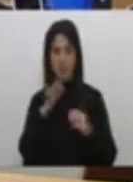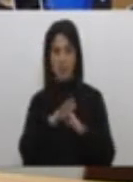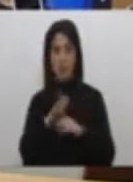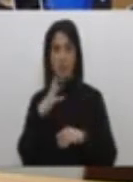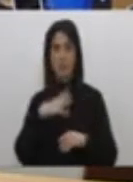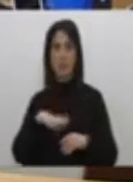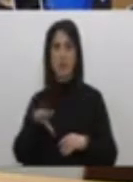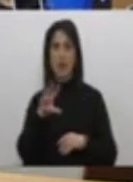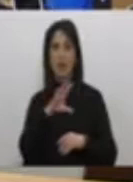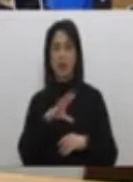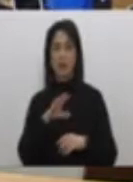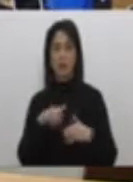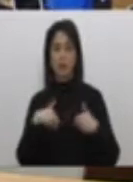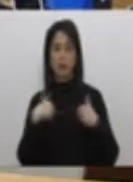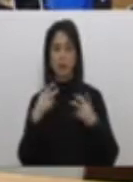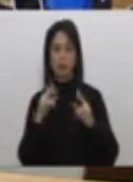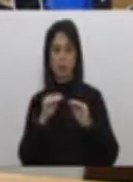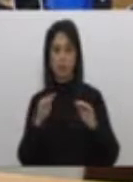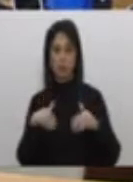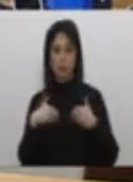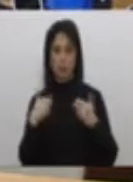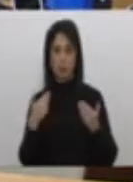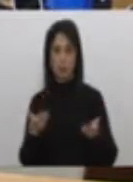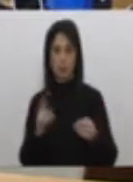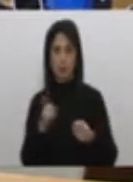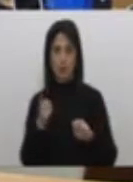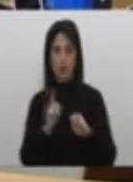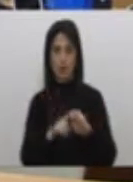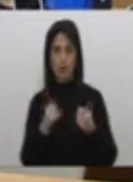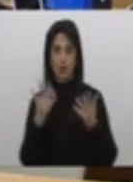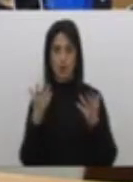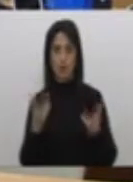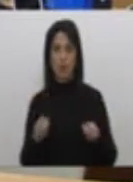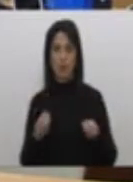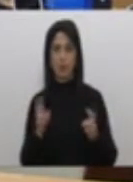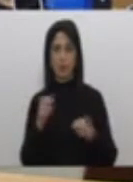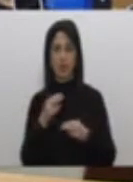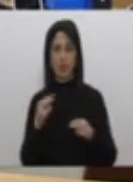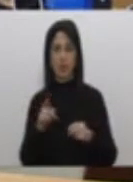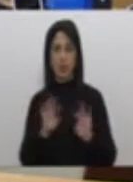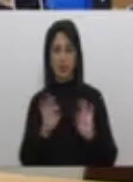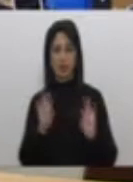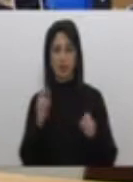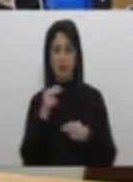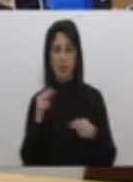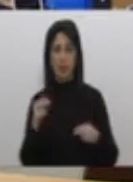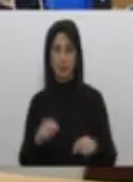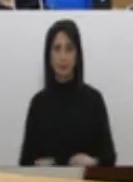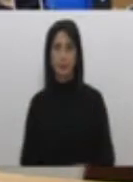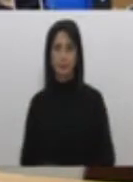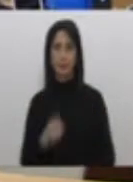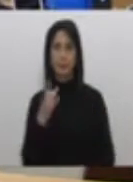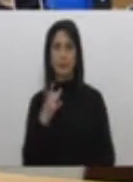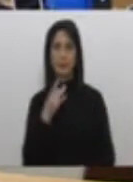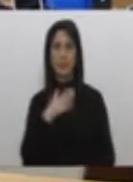საქართველოს მიულოც და მშვიდობა უსურო. Რაც შეეხება დღევანდელ თემებს, აგაჟღრებულ თემებს. Კიდევ ერთხელ